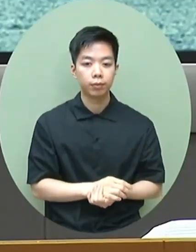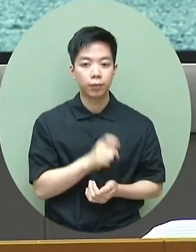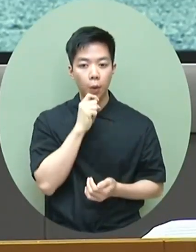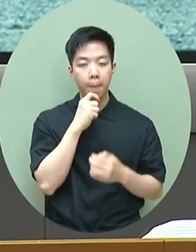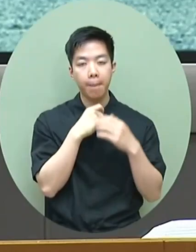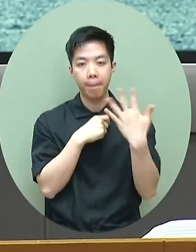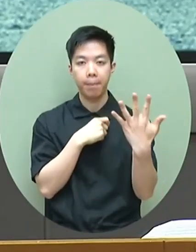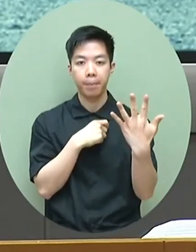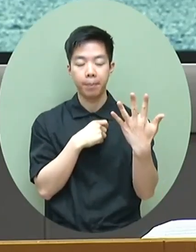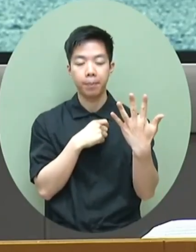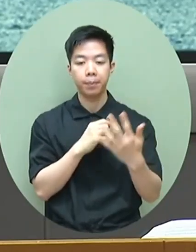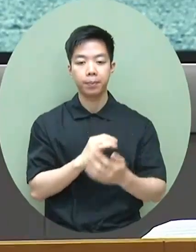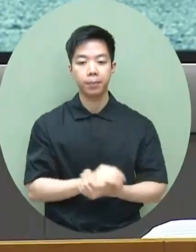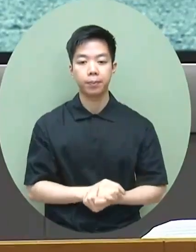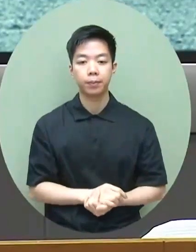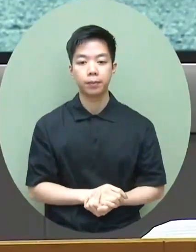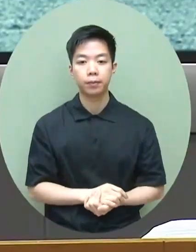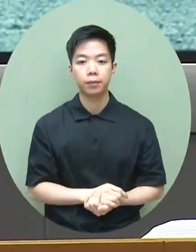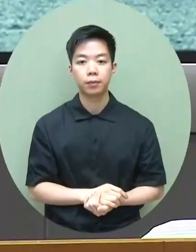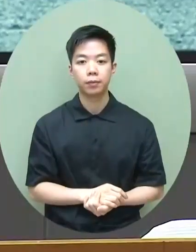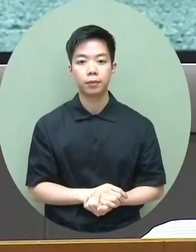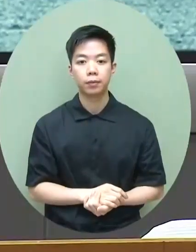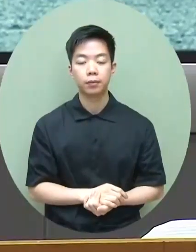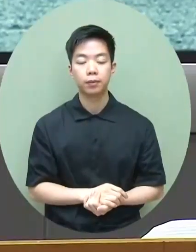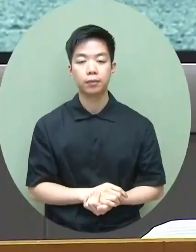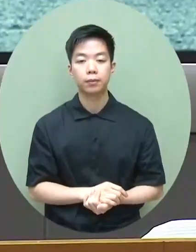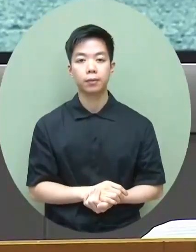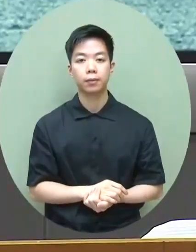有4個唔好意思啊，